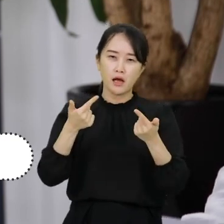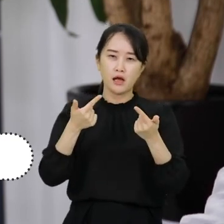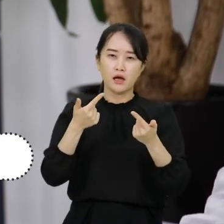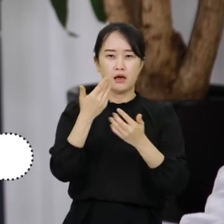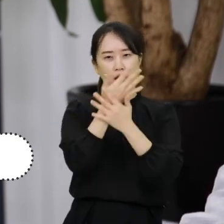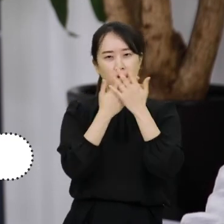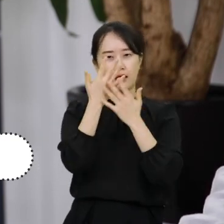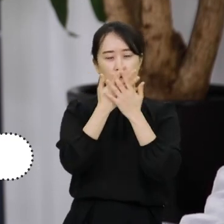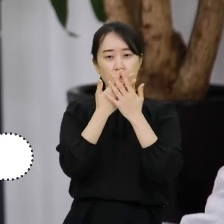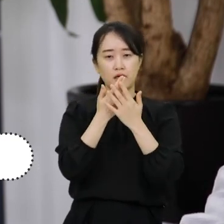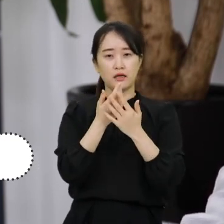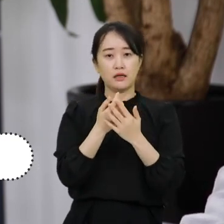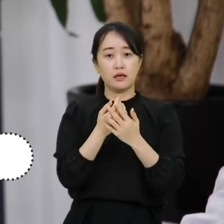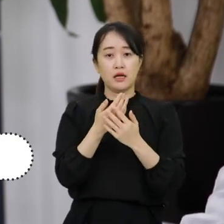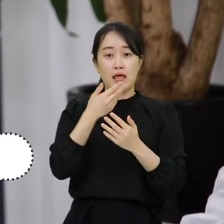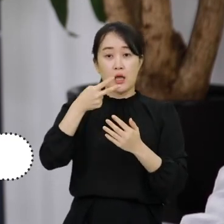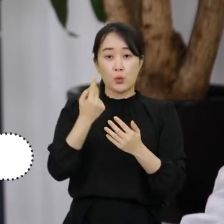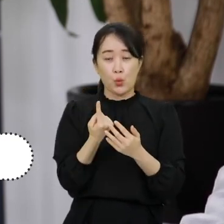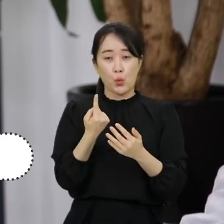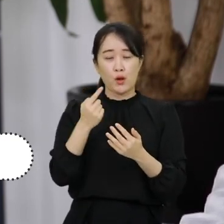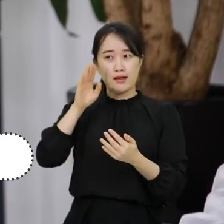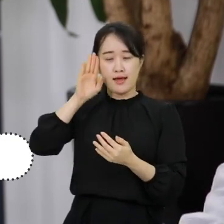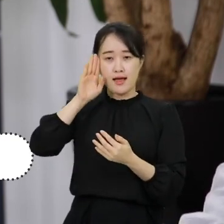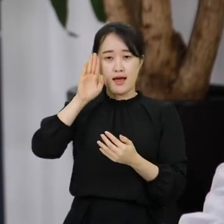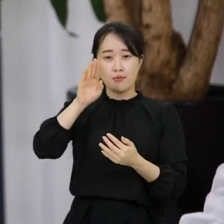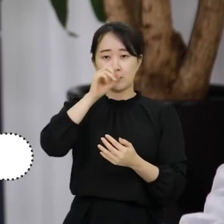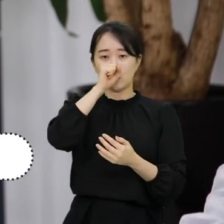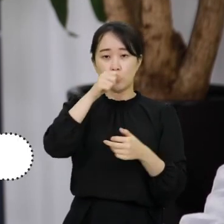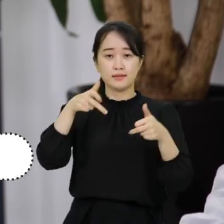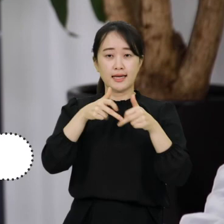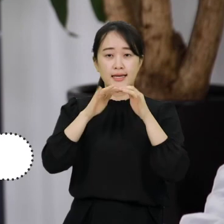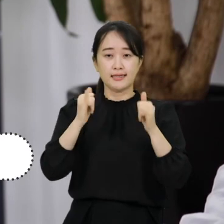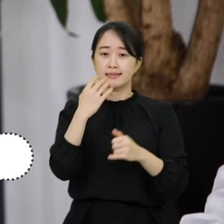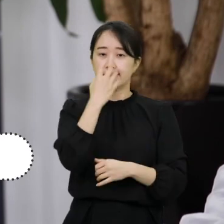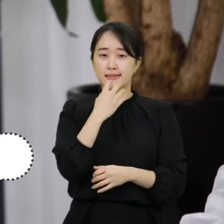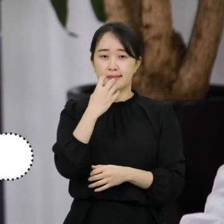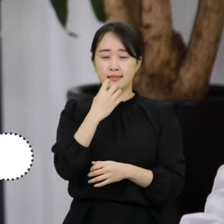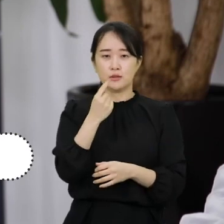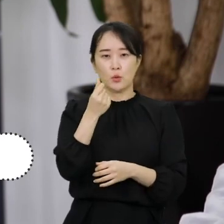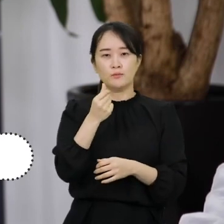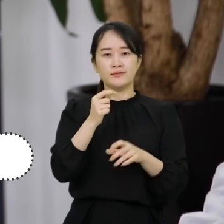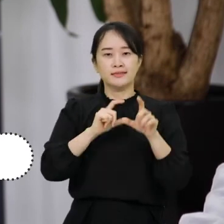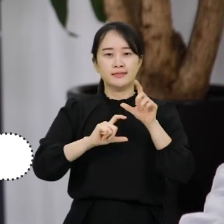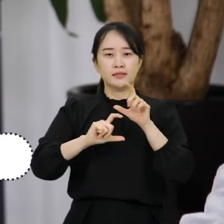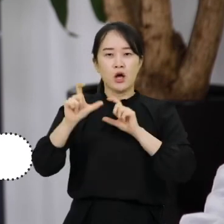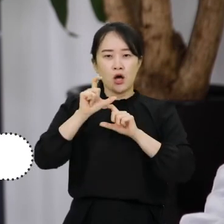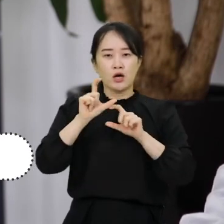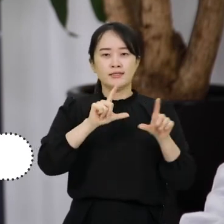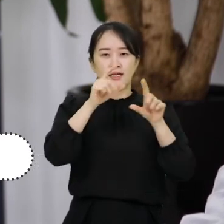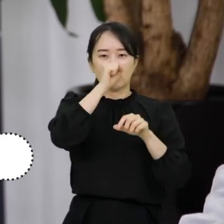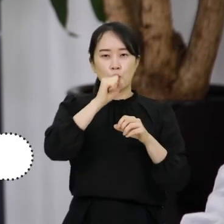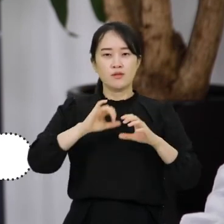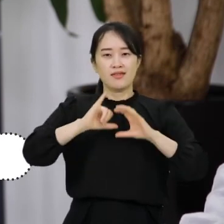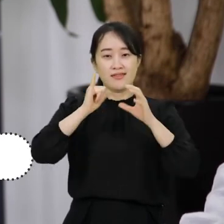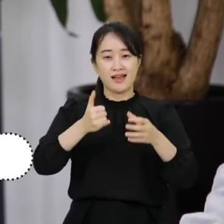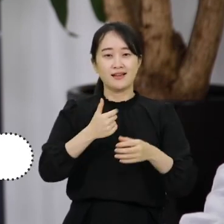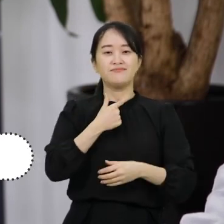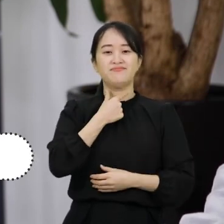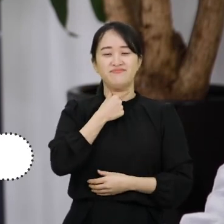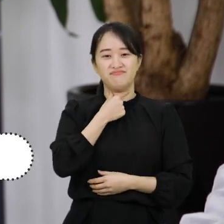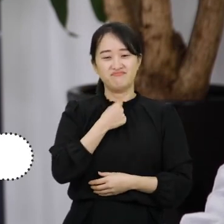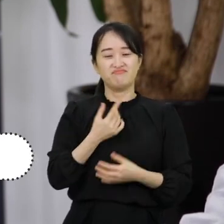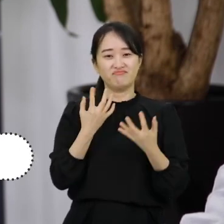정답은 아닐 수도 있지만 적어도 이 방향으로 간다면 장애인과 비장애인이 조금 더 살기 좋은 세상 되지